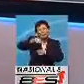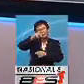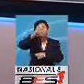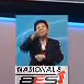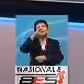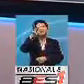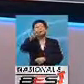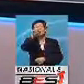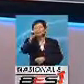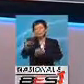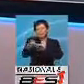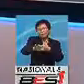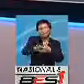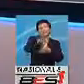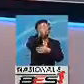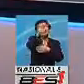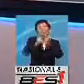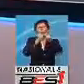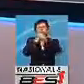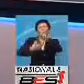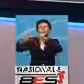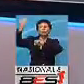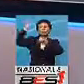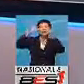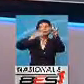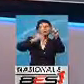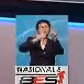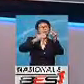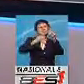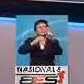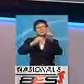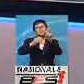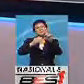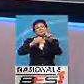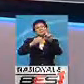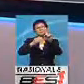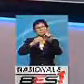Hussein yang meninggal dunia empat dekad lalu pada Januari 14 1976